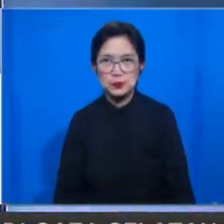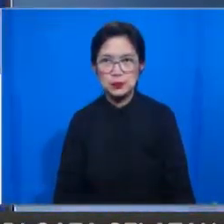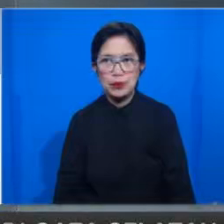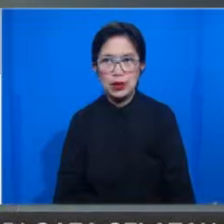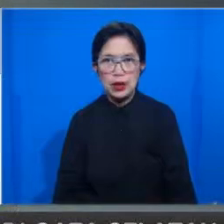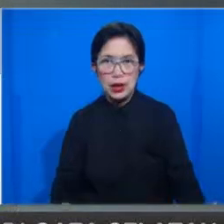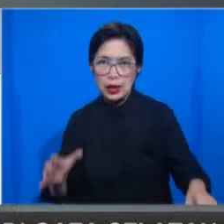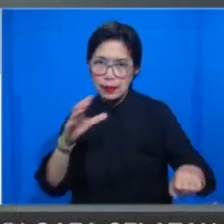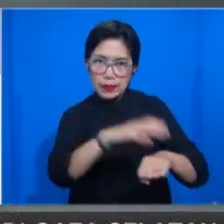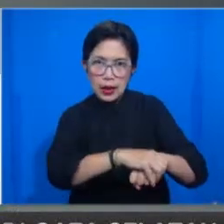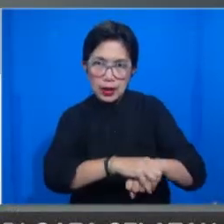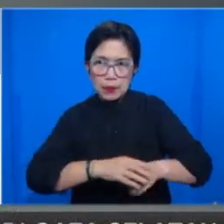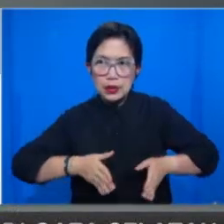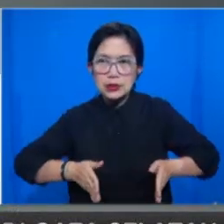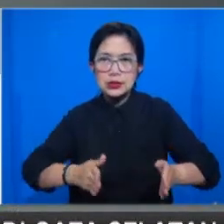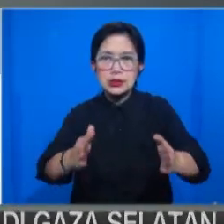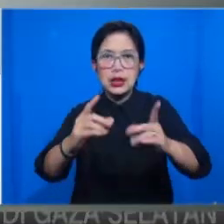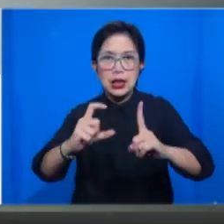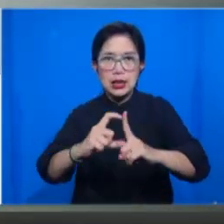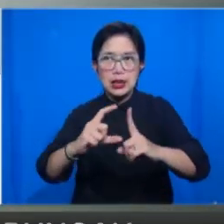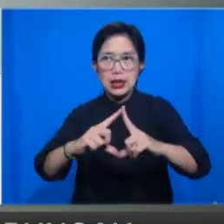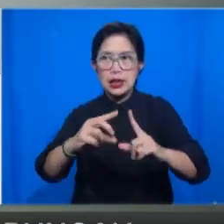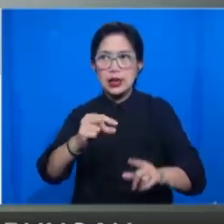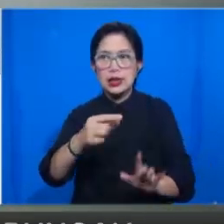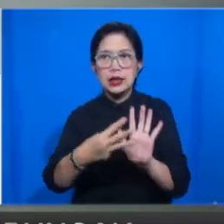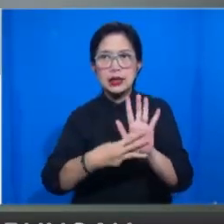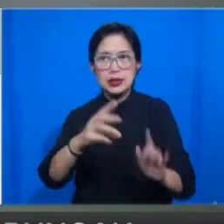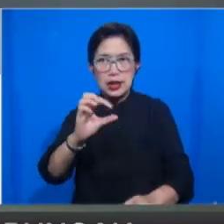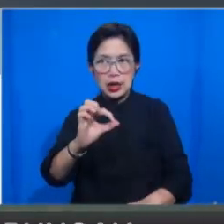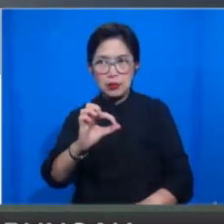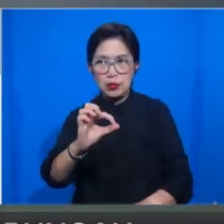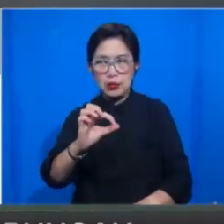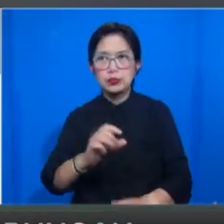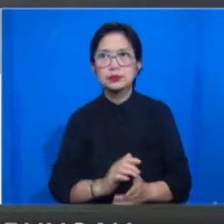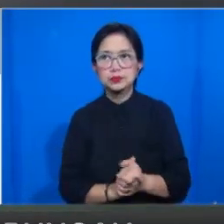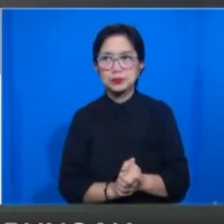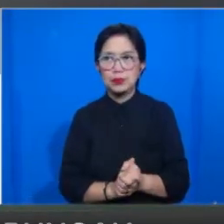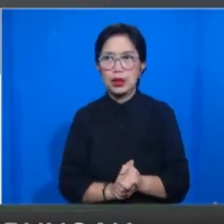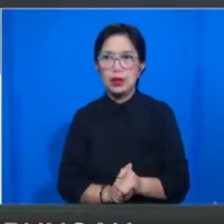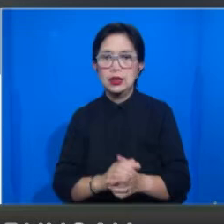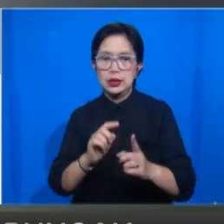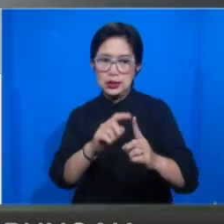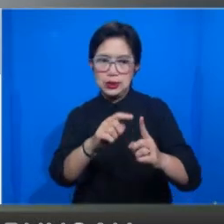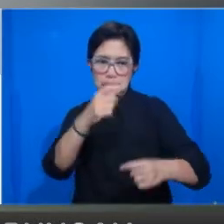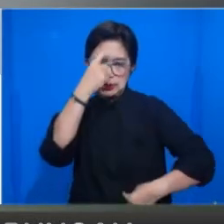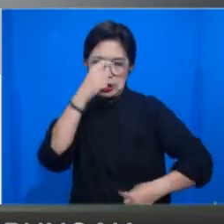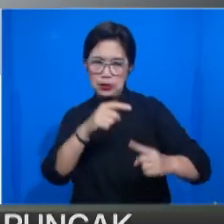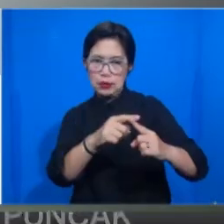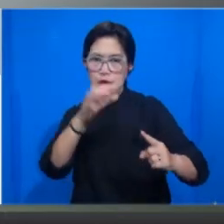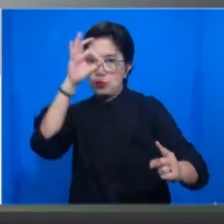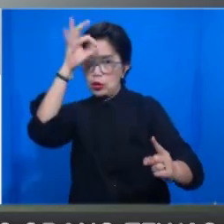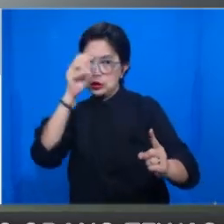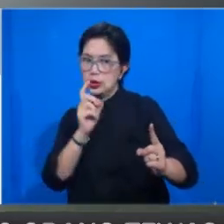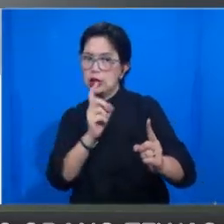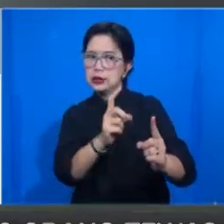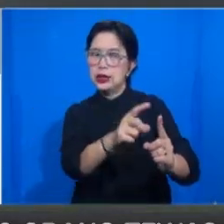Penangkapan dilakukan di jalan raya Darmo. Tersangka sempat melarikan diri saat dikejar polisi di traffic light Kebun Binatang, Surabaya. Polisi memburu tersangka yang